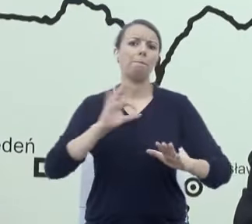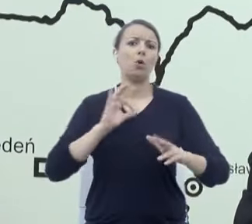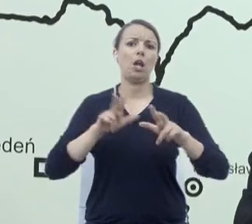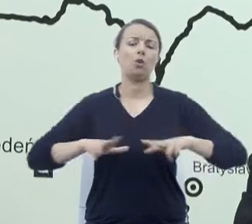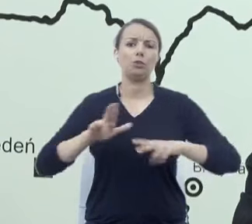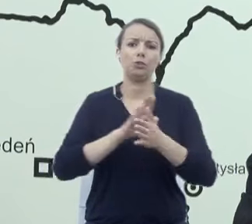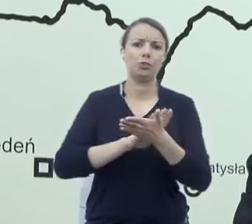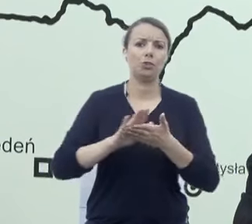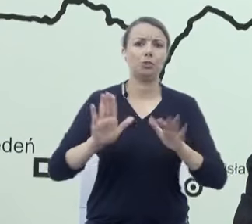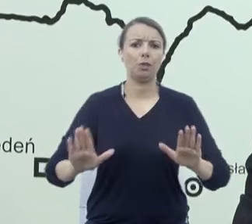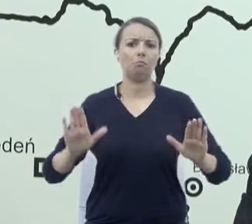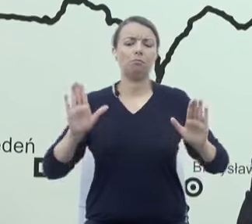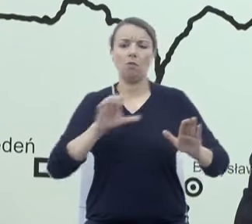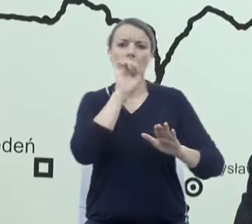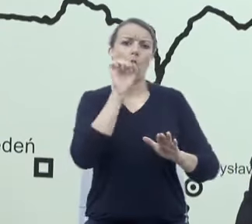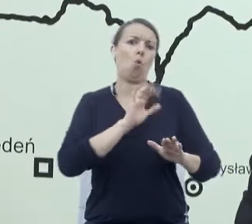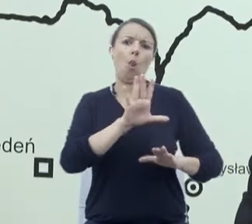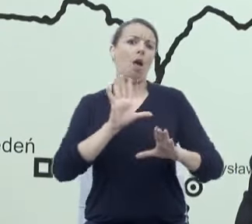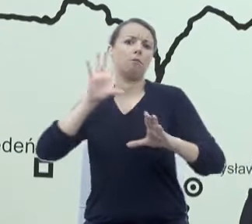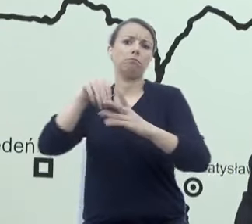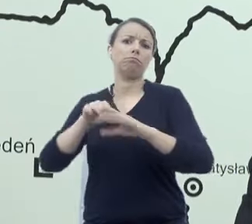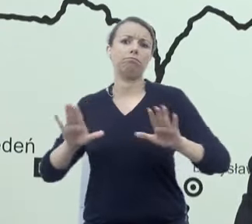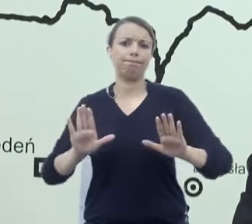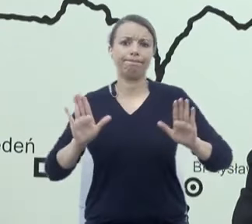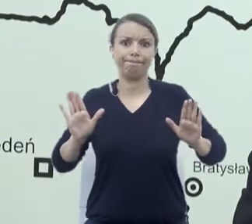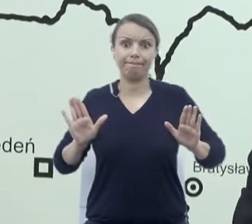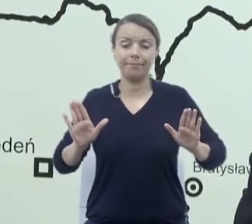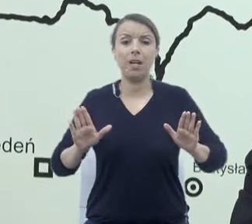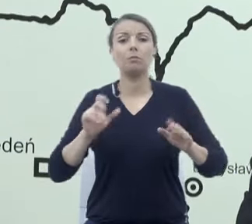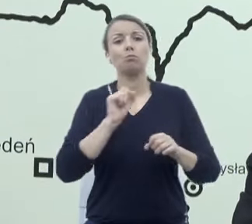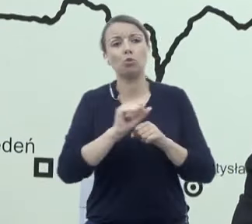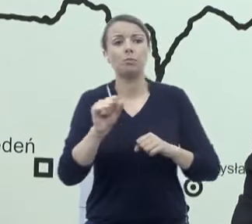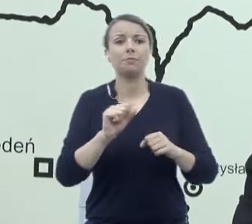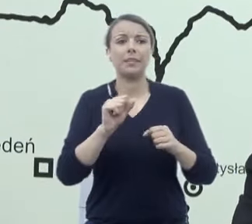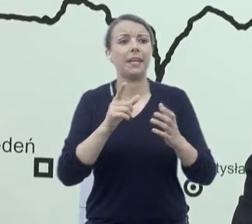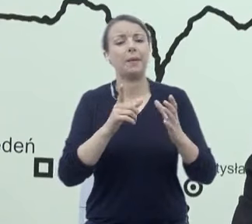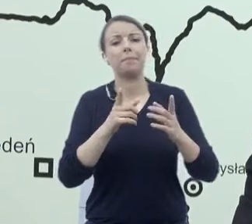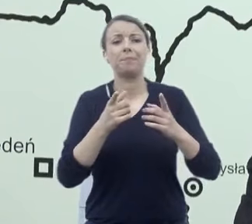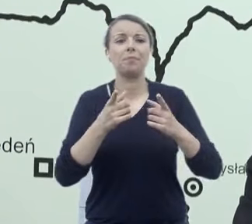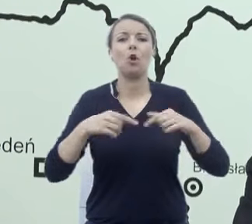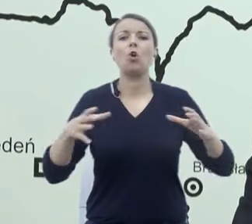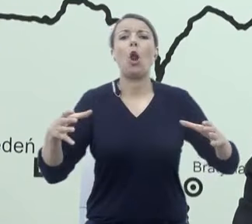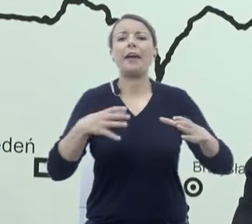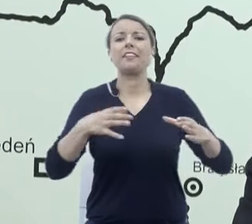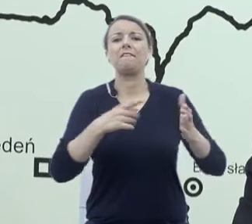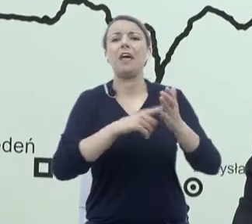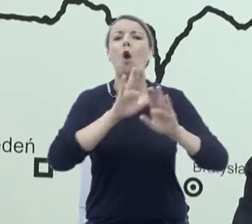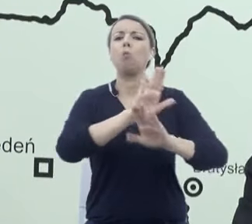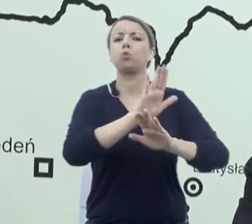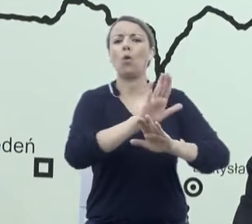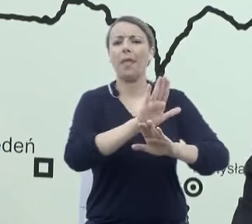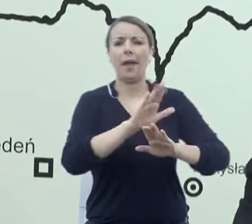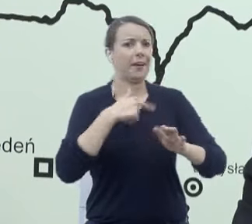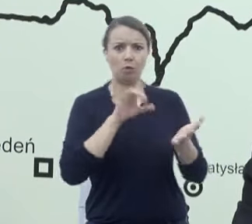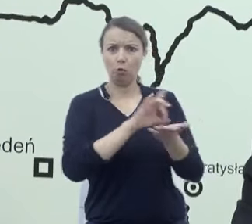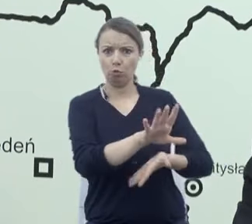nic nie brała w tym udziału, no jest jakaś taka kolektywna, ja to odrzucam, taka obrona kolektywna. Za